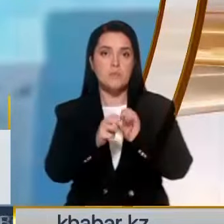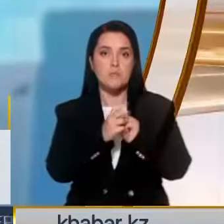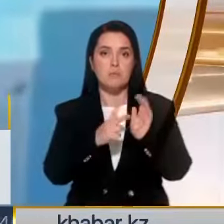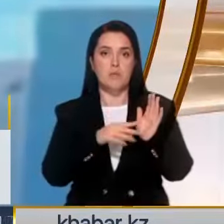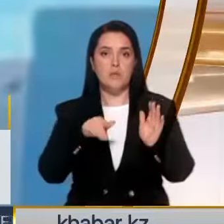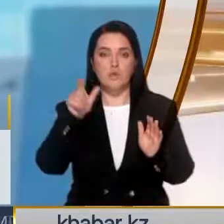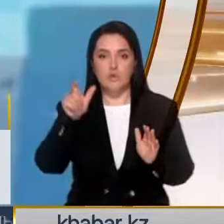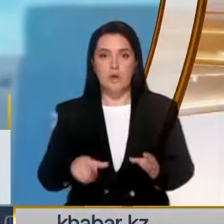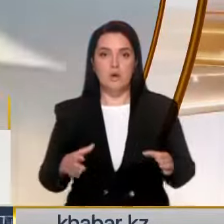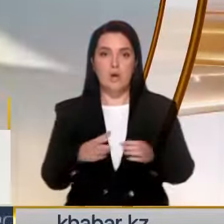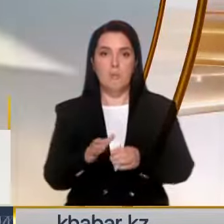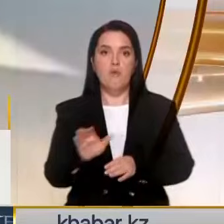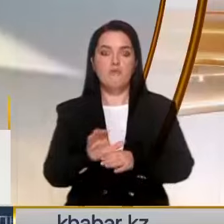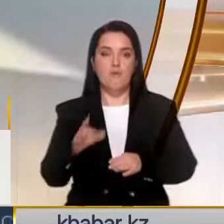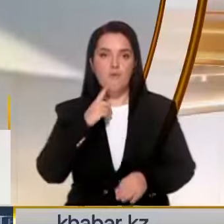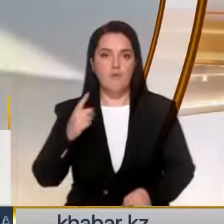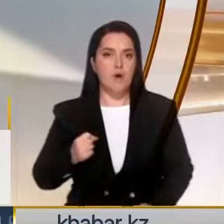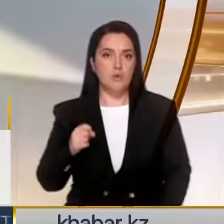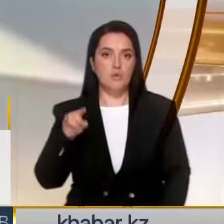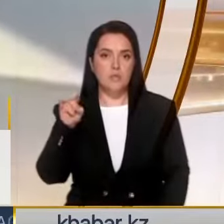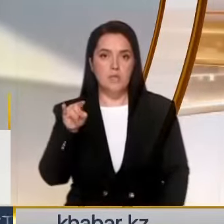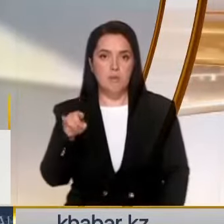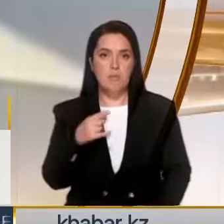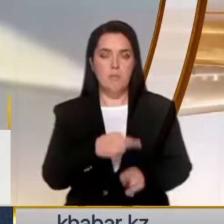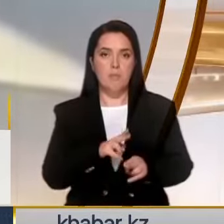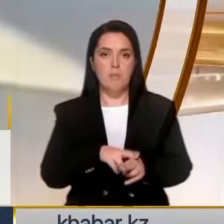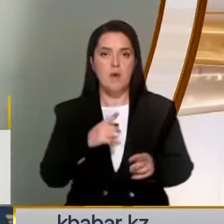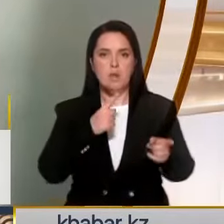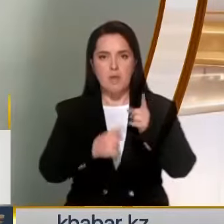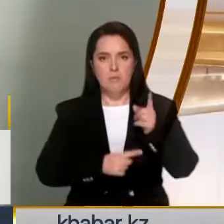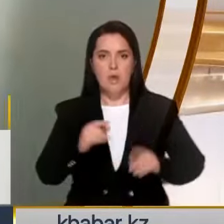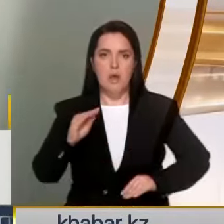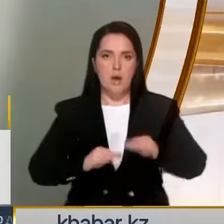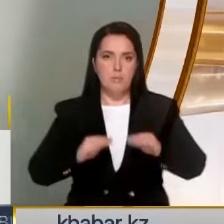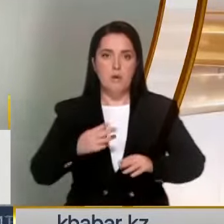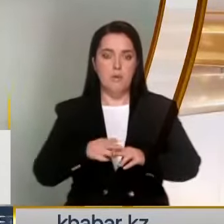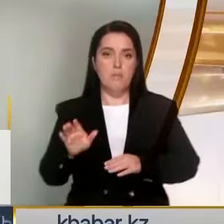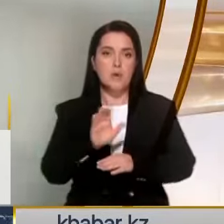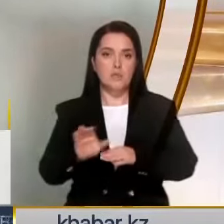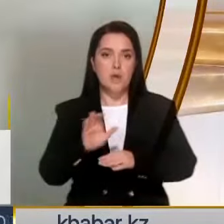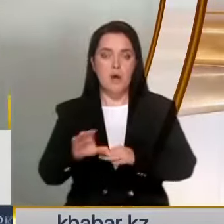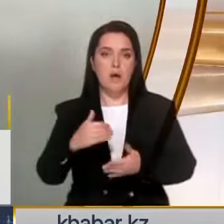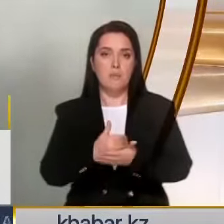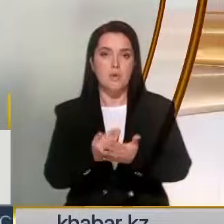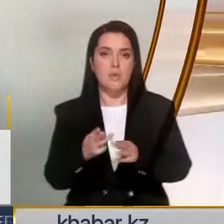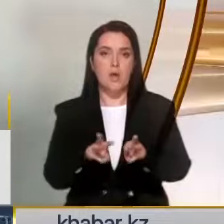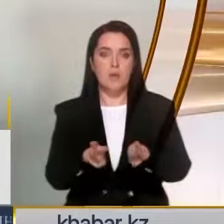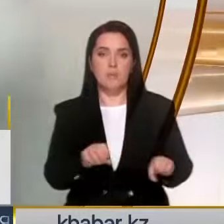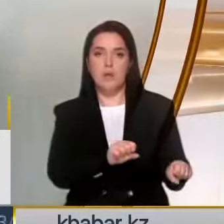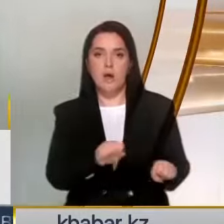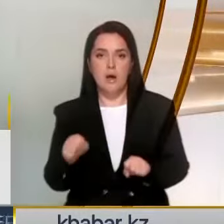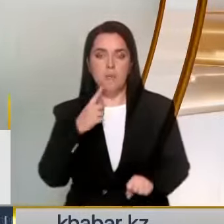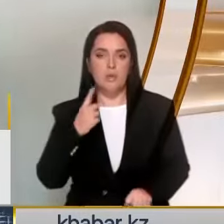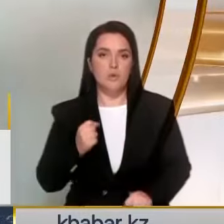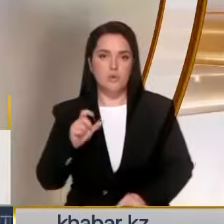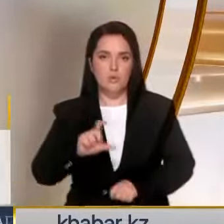тысяч человек. Компания выпускает военные самолеты, беспилотники, космическое оборудование и ключевой поставщик оборудования для Минобороны